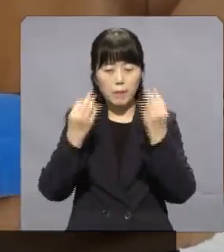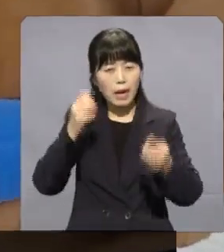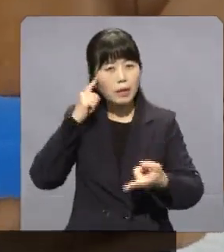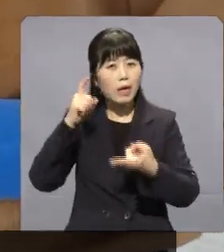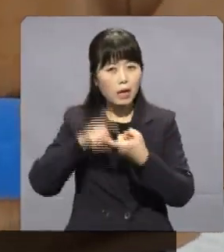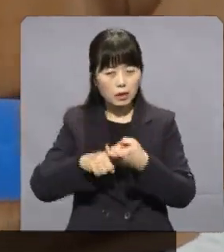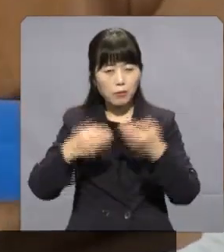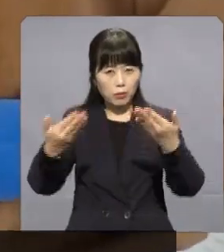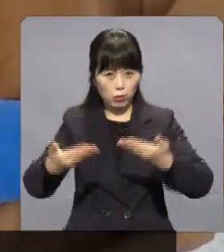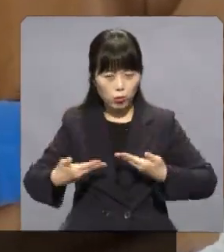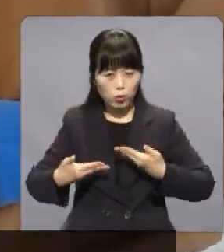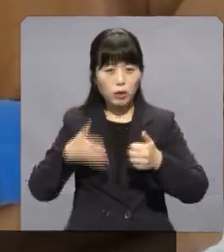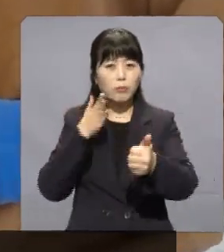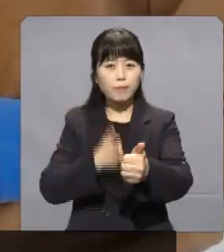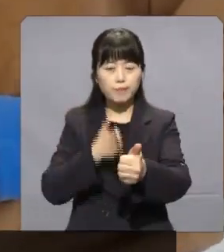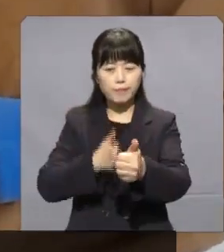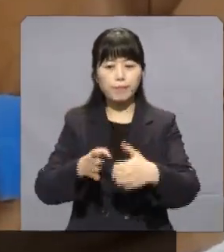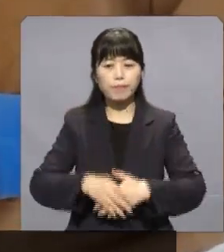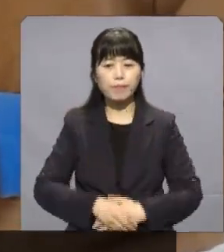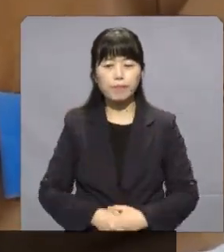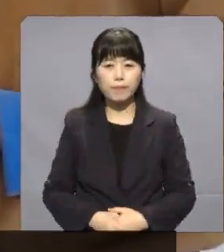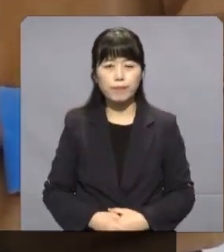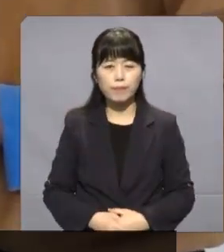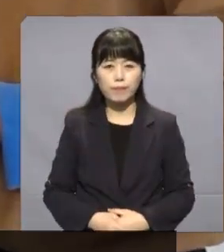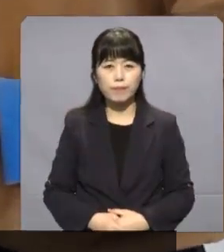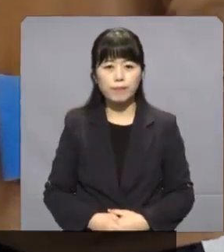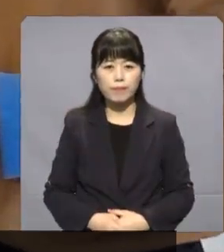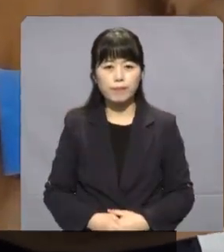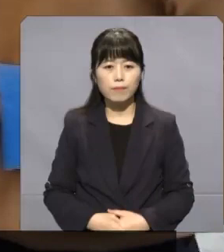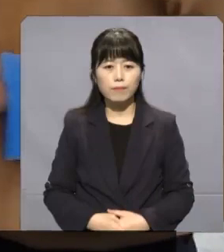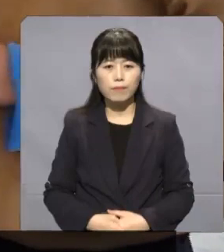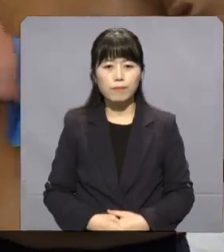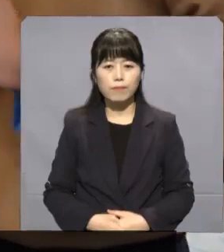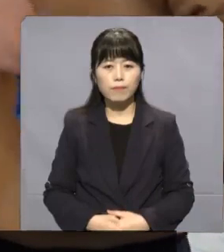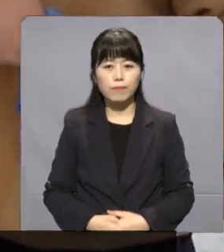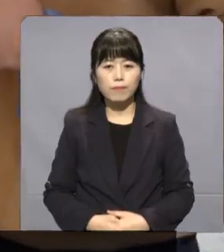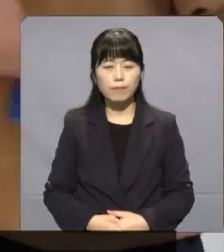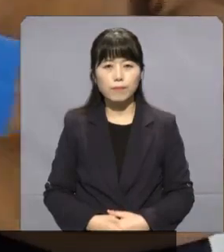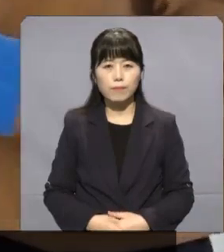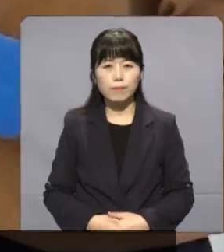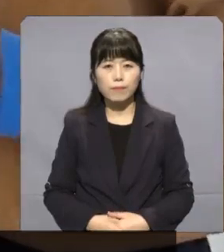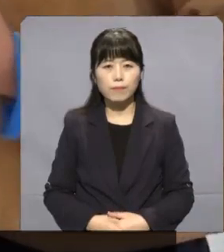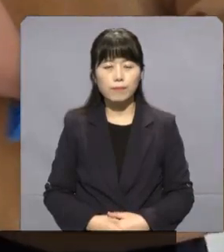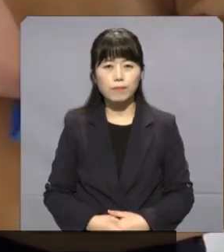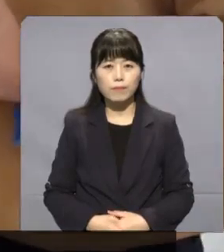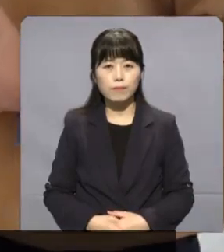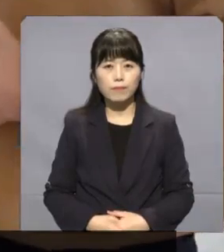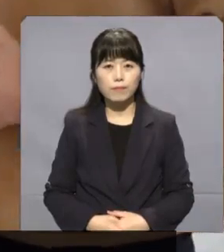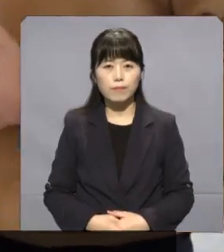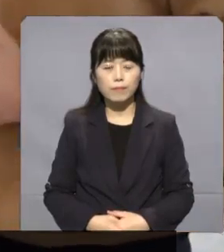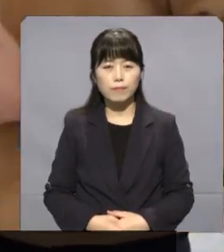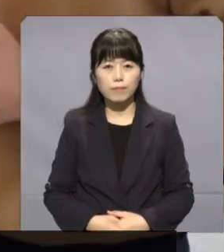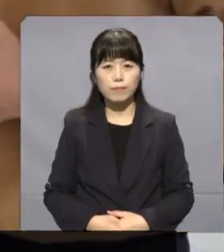관심을 가져주시길 바랍니다. 영흥도에서 OBS 섬통신원 신용희입니다.